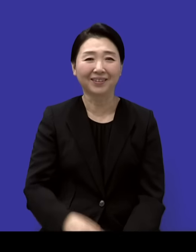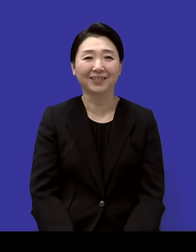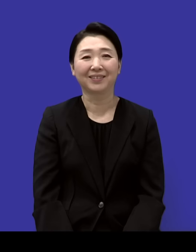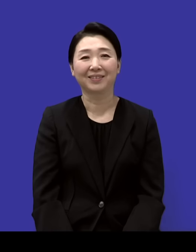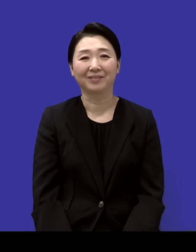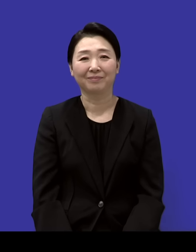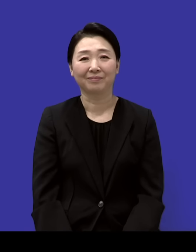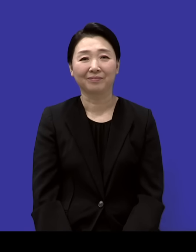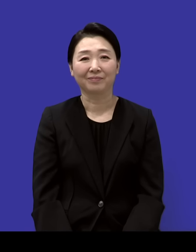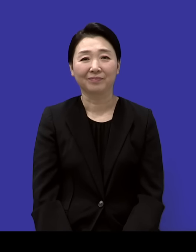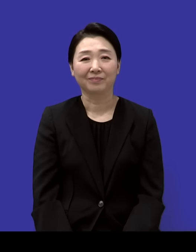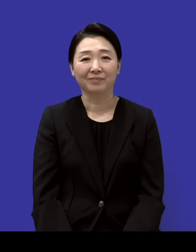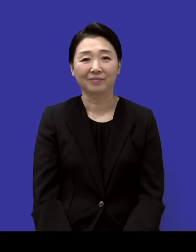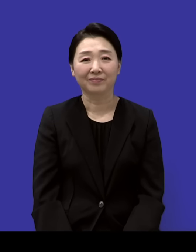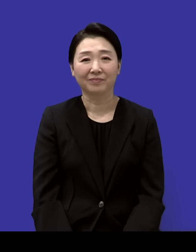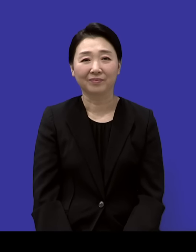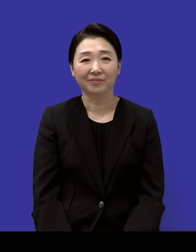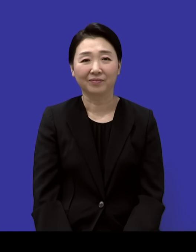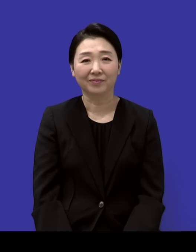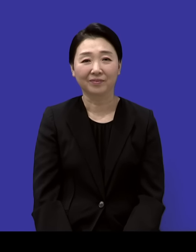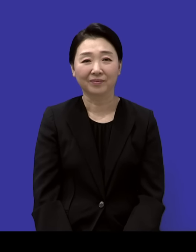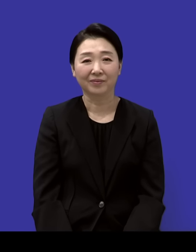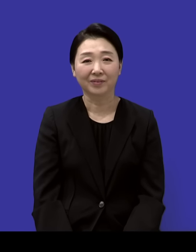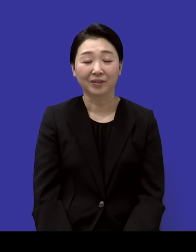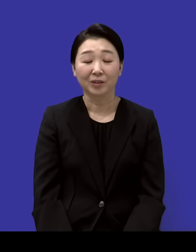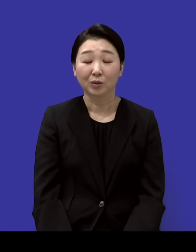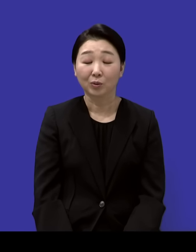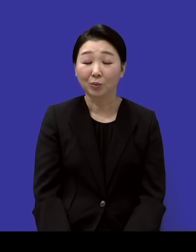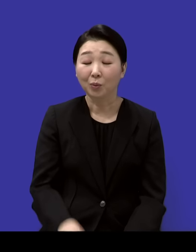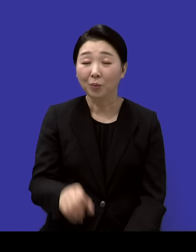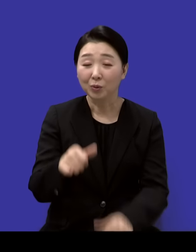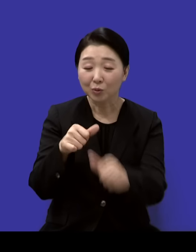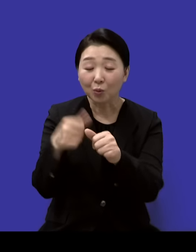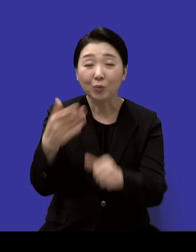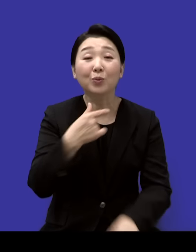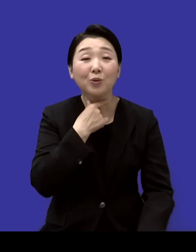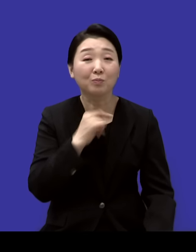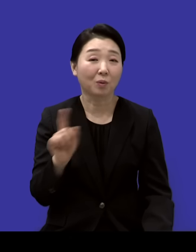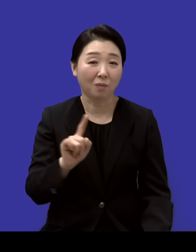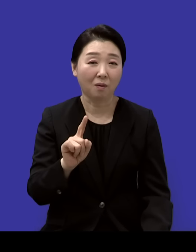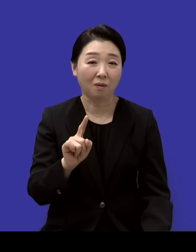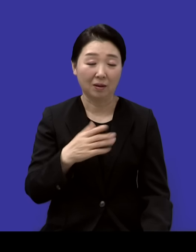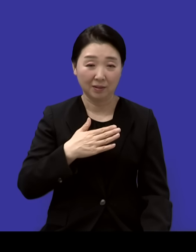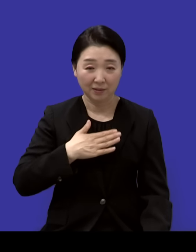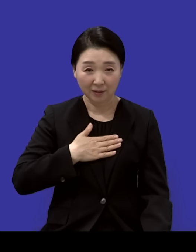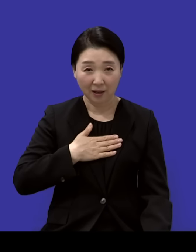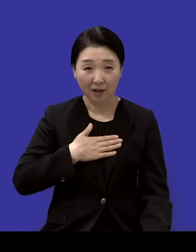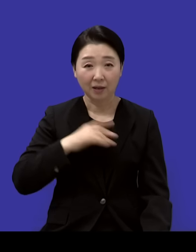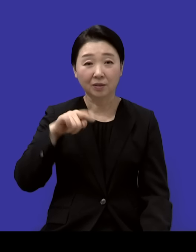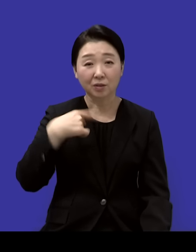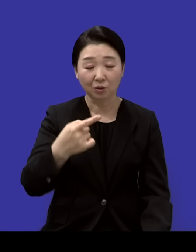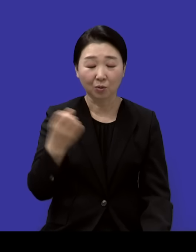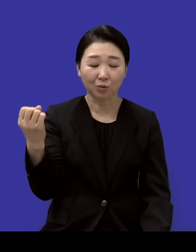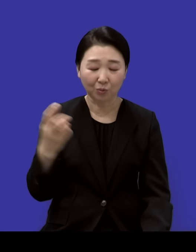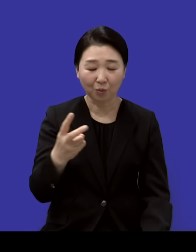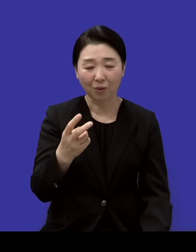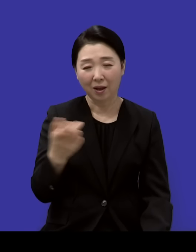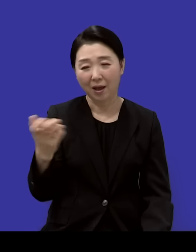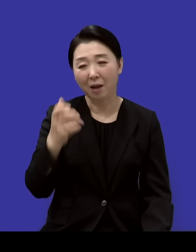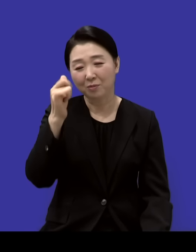사실 그렇게 생각하시는 분들에게 드리고 싶은 말씀은 예. 저 또한 그 이후로도 또 여러 번의 아픔을